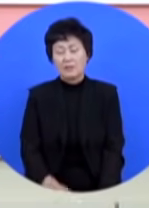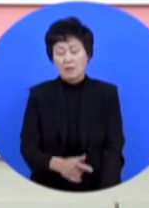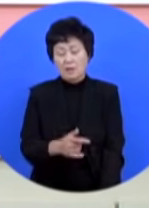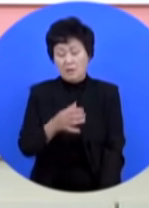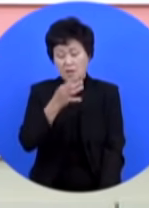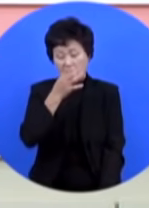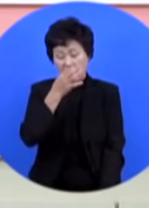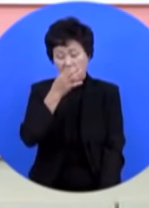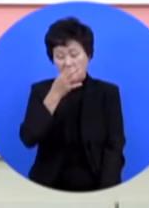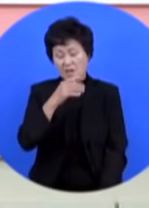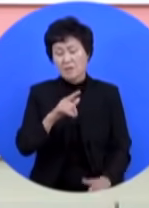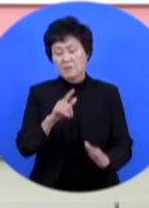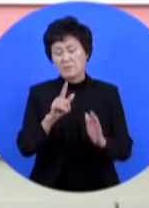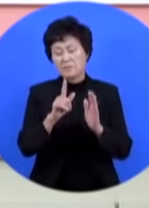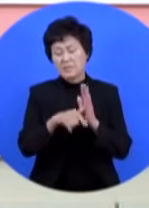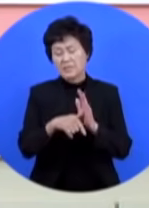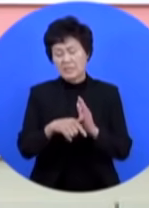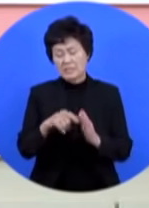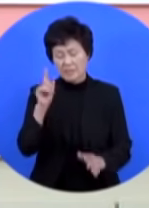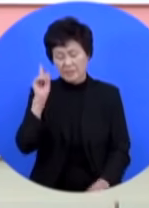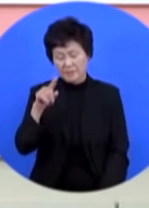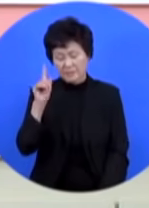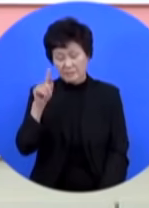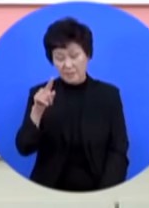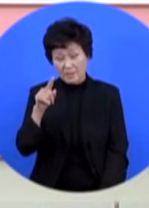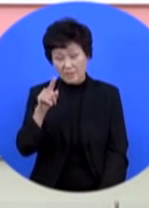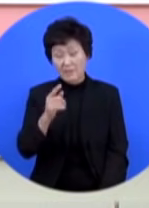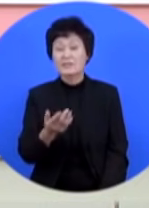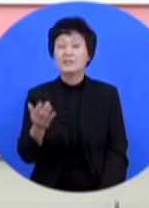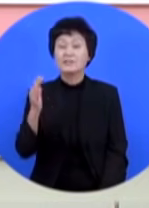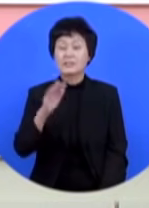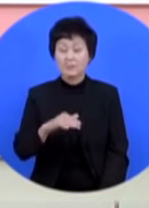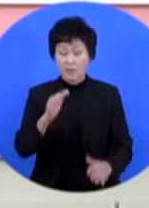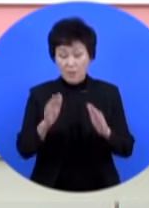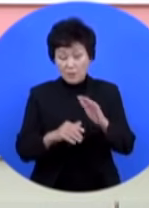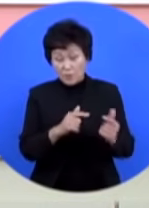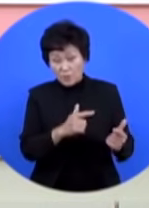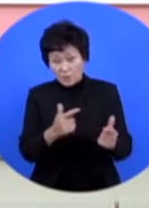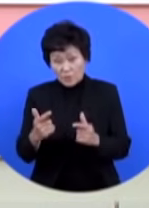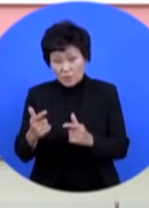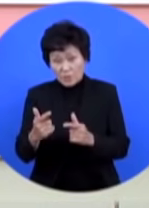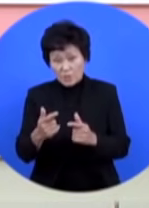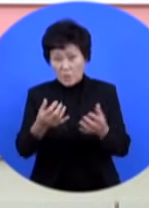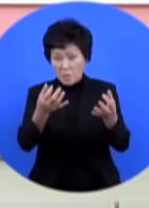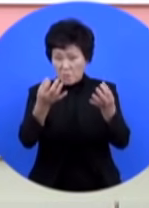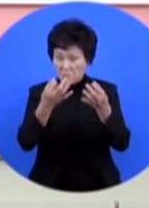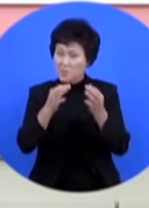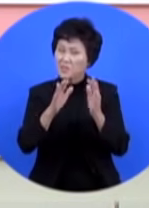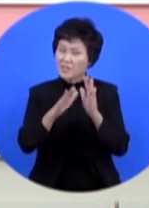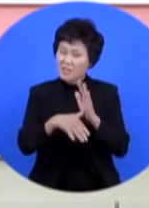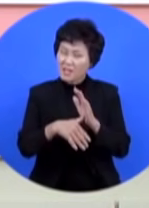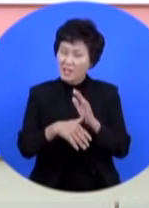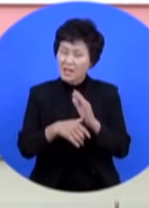시간들이 있었습니다. 그래도 성도들 앞에서는 저희가 그런 내색을 가급적하지 않으려고